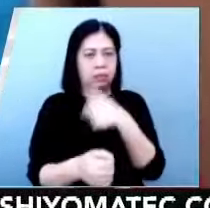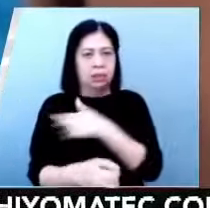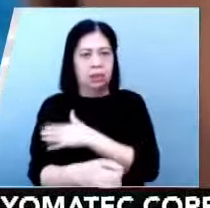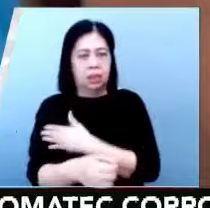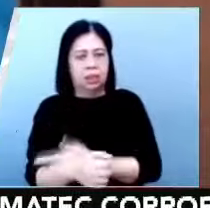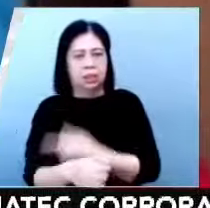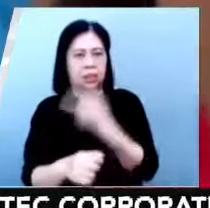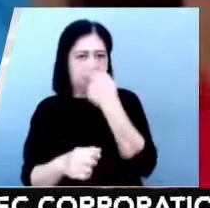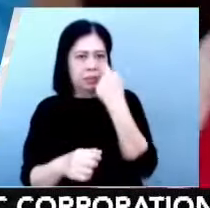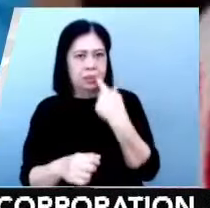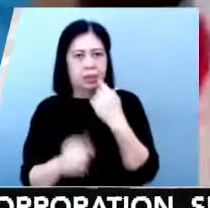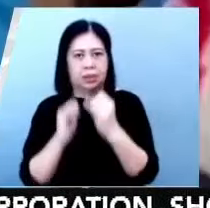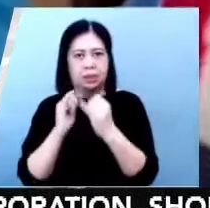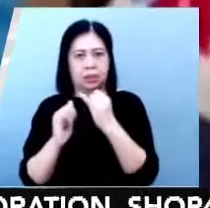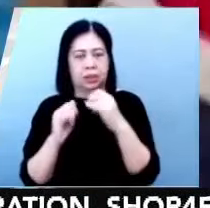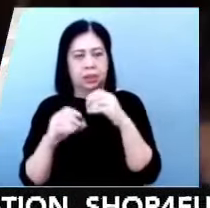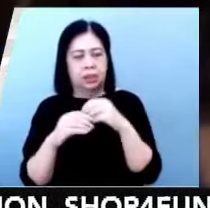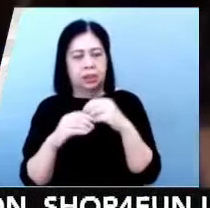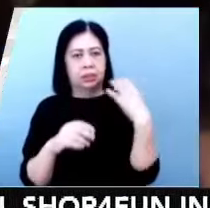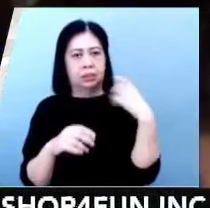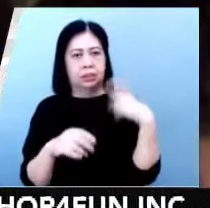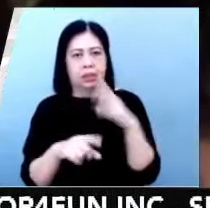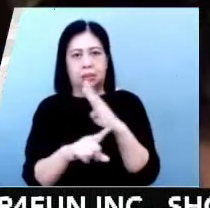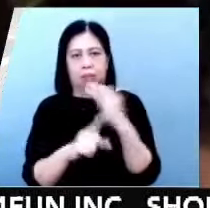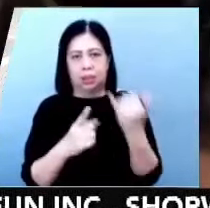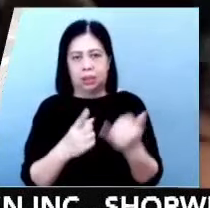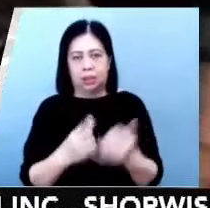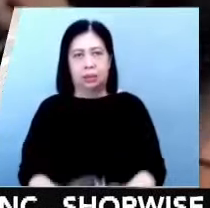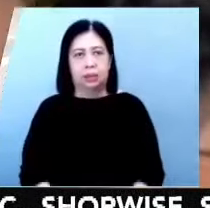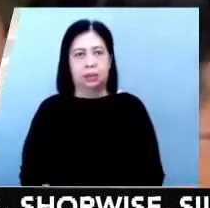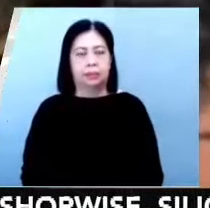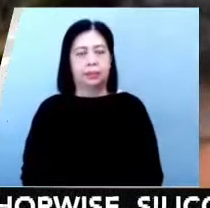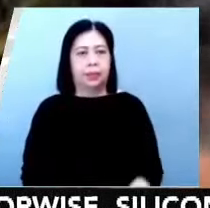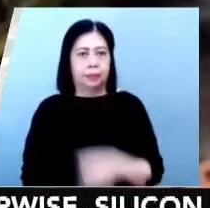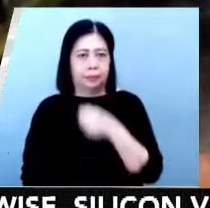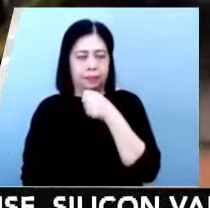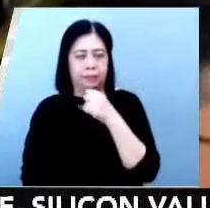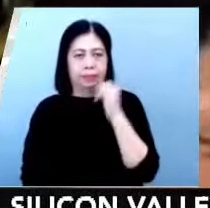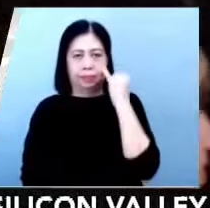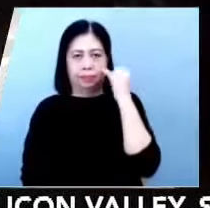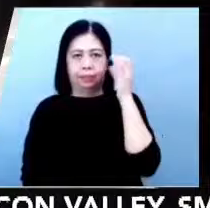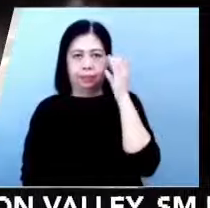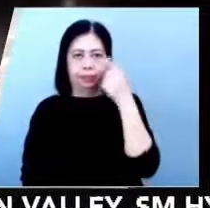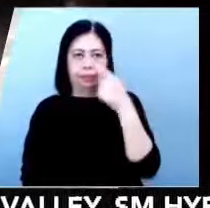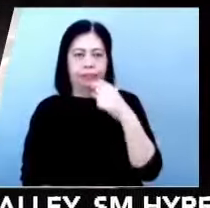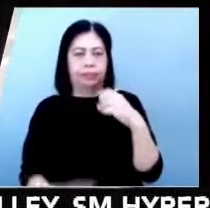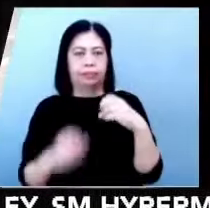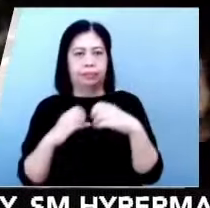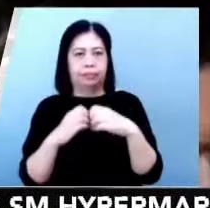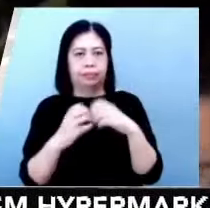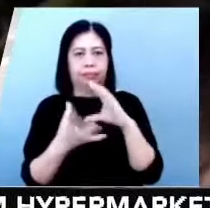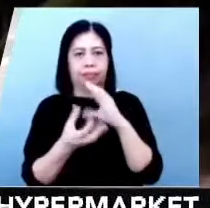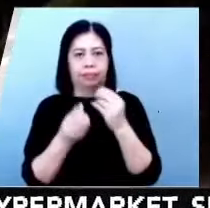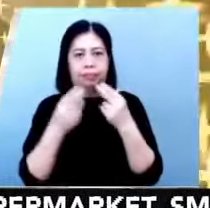aming panayam sa chairman ng barangay. Ian Cruz, nagbabalita para sa GMA Integrated News.